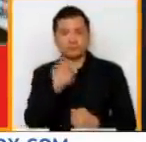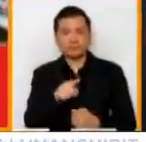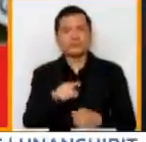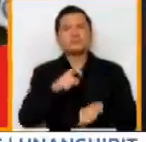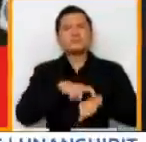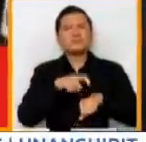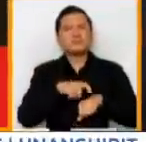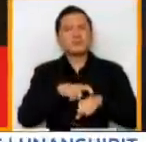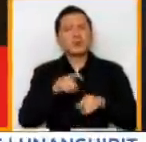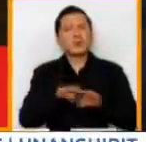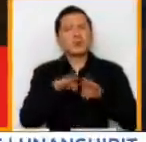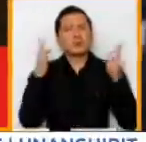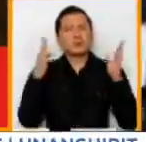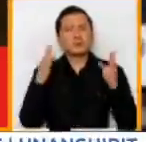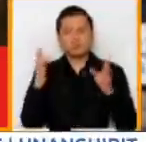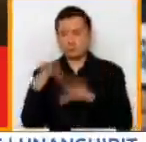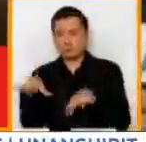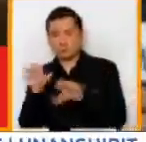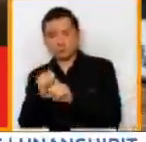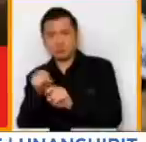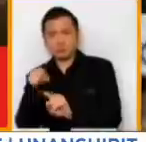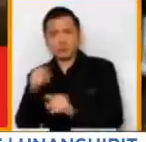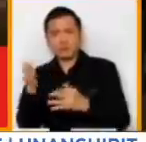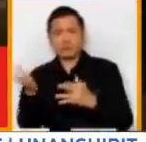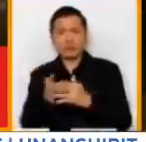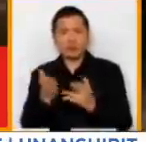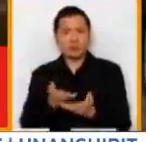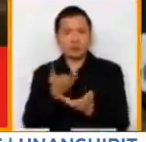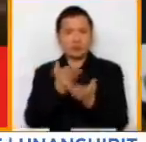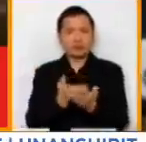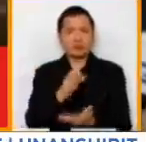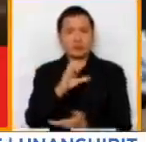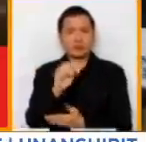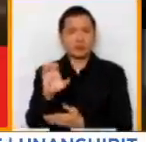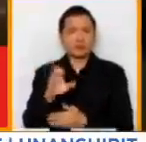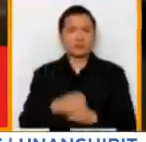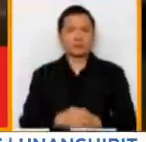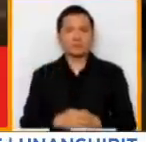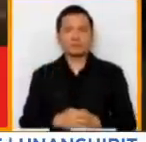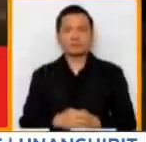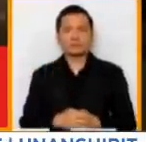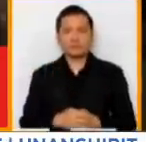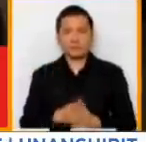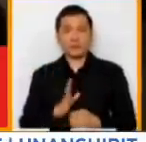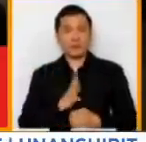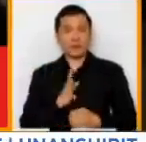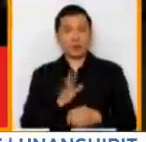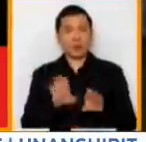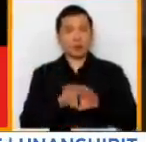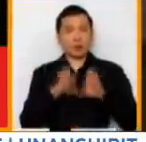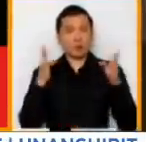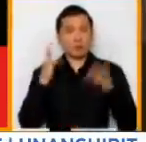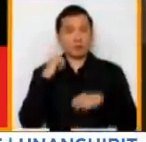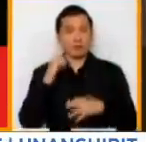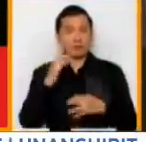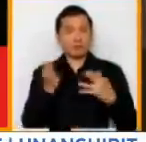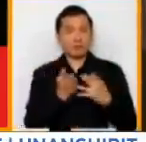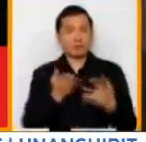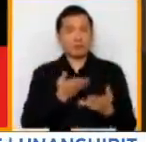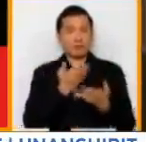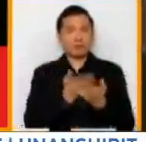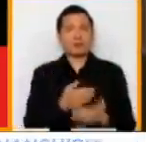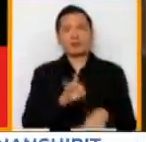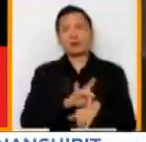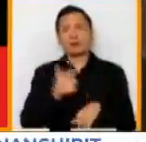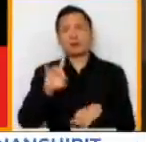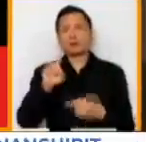at matatapos itong filing ng Certificate of Candidacy ngayong araw? Ang official na oras ng filing of Certificate of Candidacy ay 8 in the morning